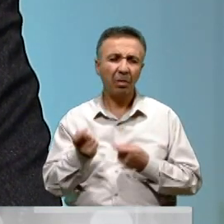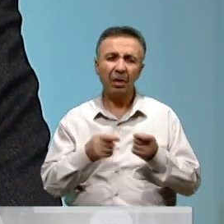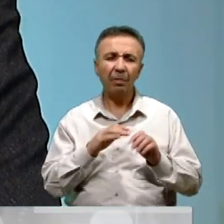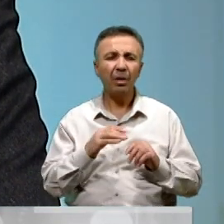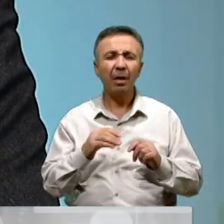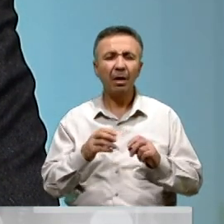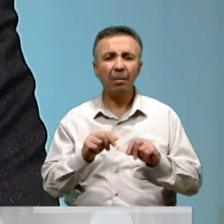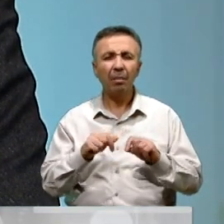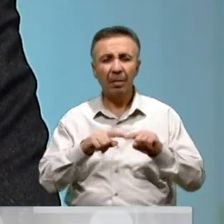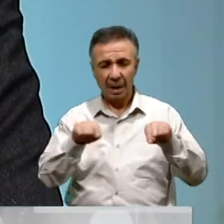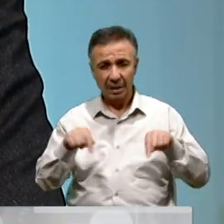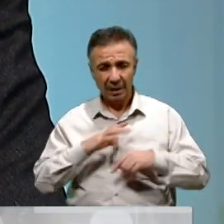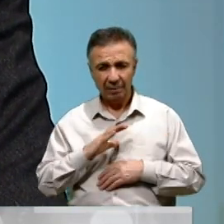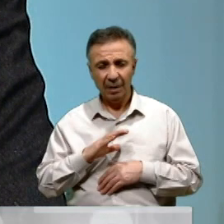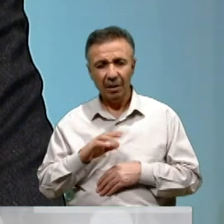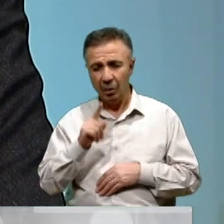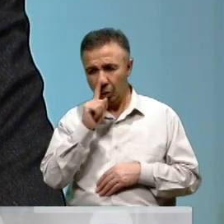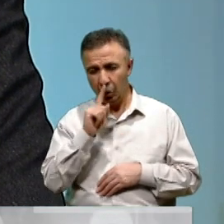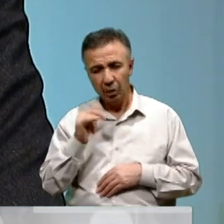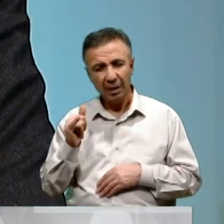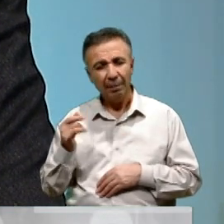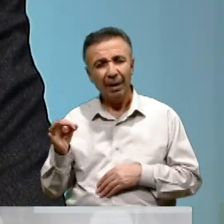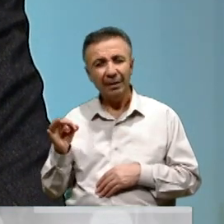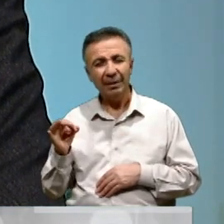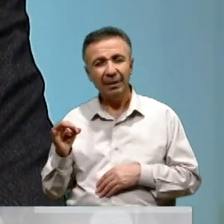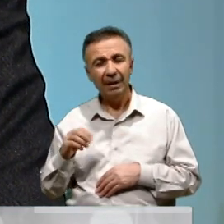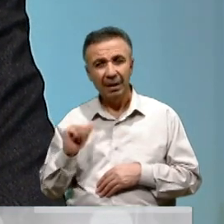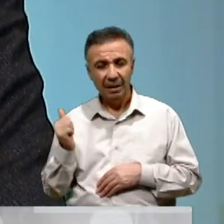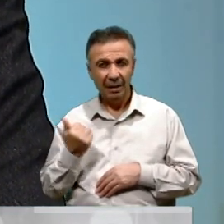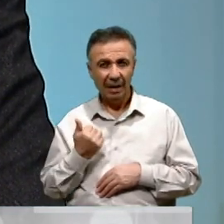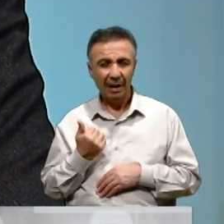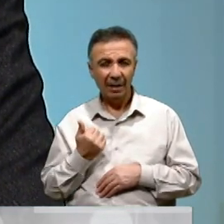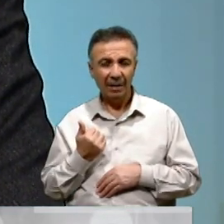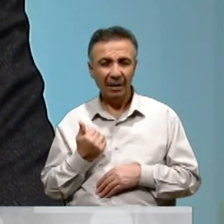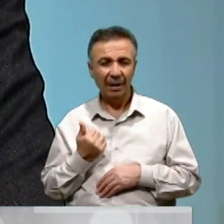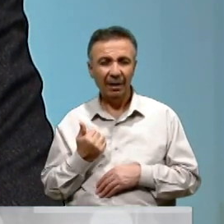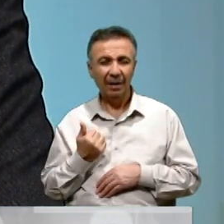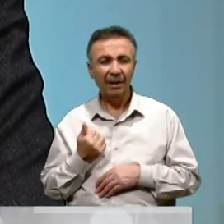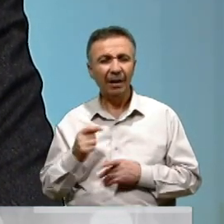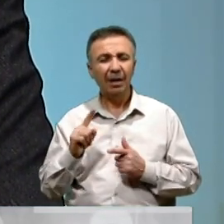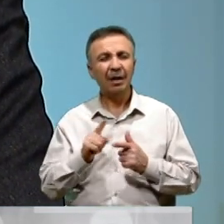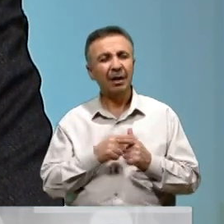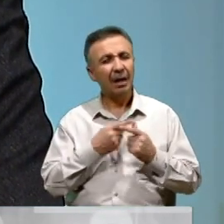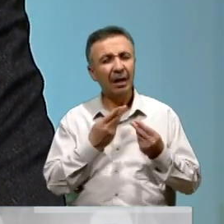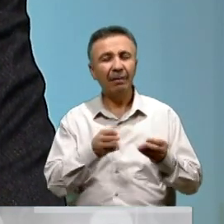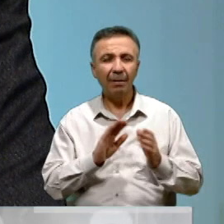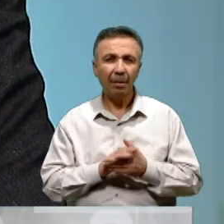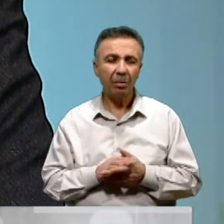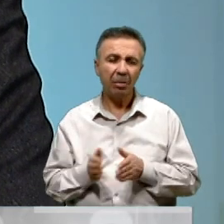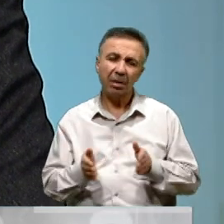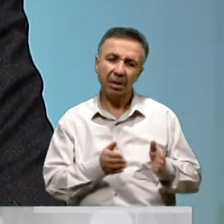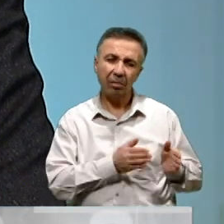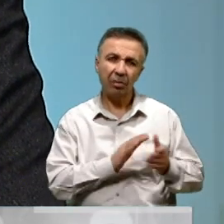var, 100 gram altın, 300 gram altın değerinde ama ne kiraya vermiş, ne kendisi kullanıyor, bir kenarda